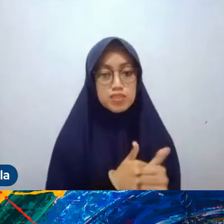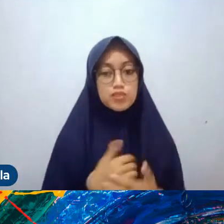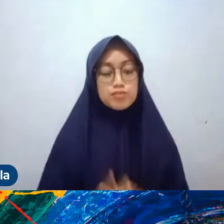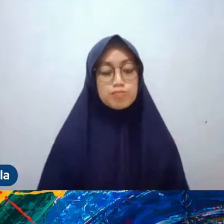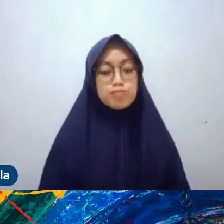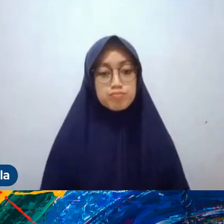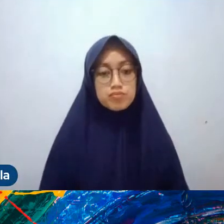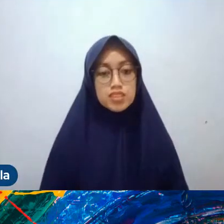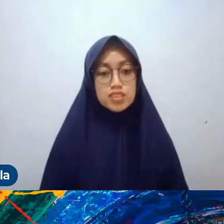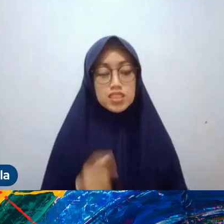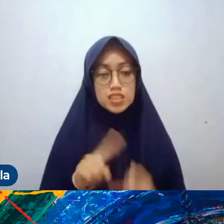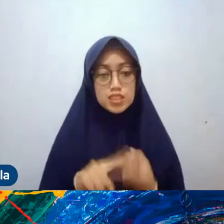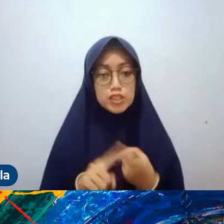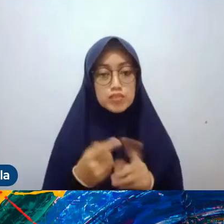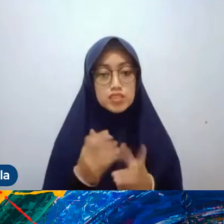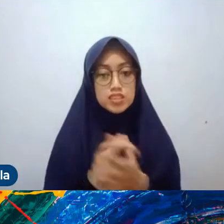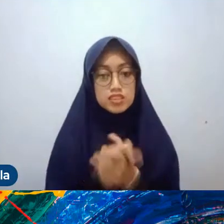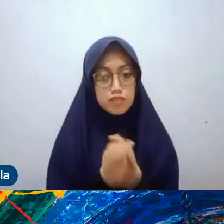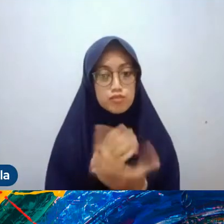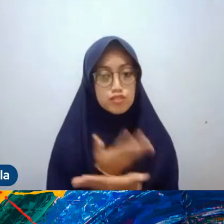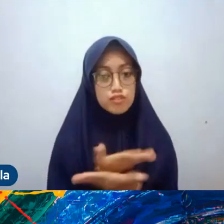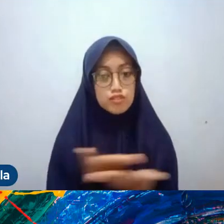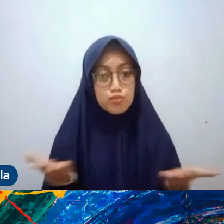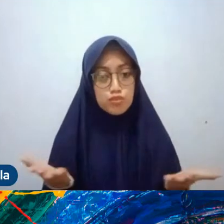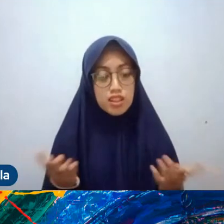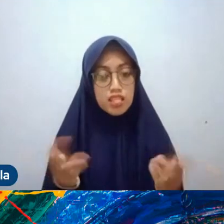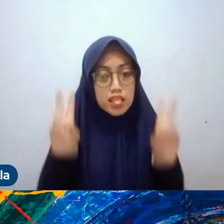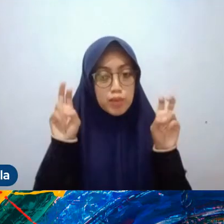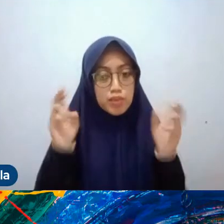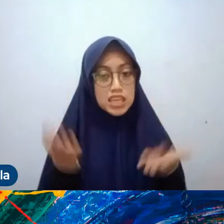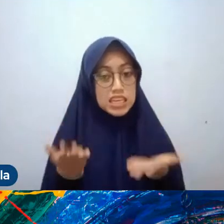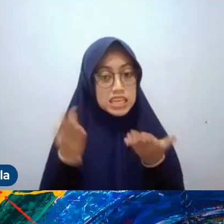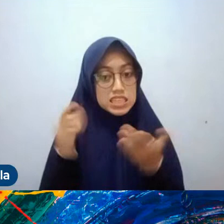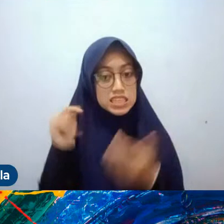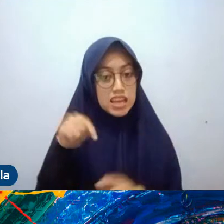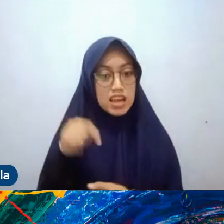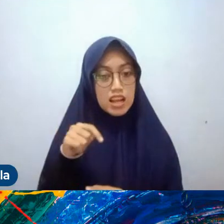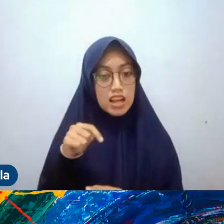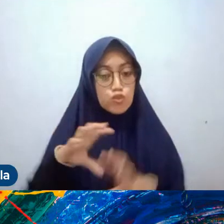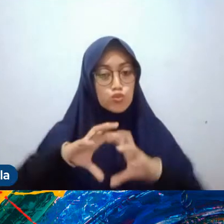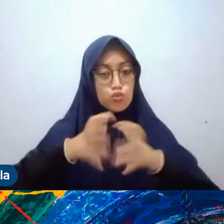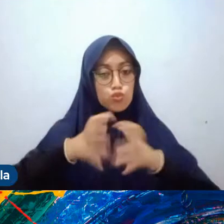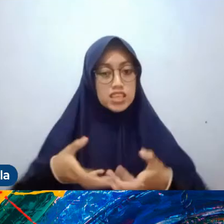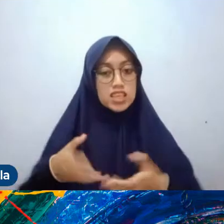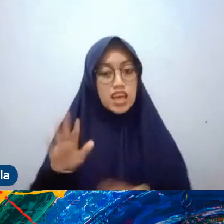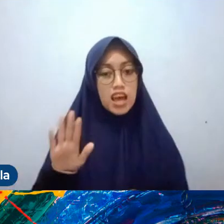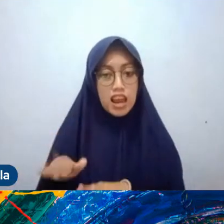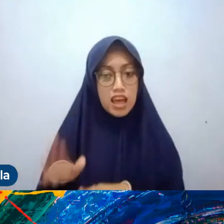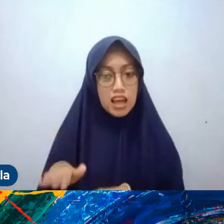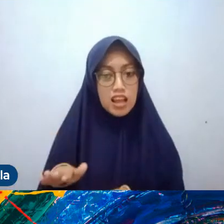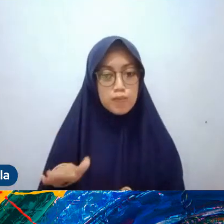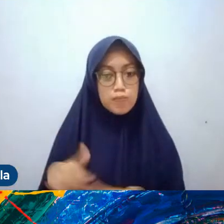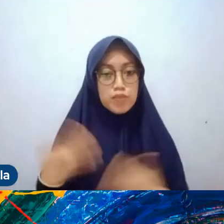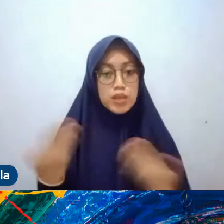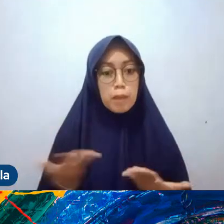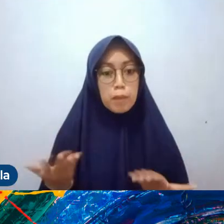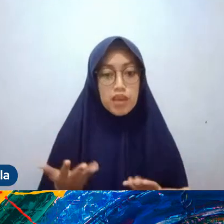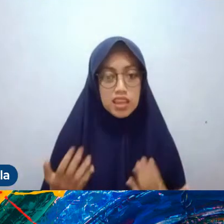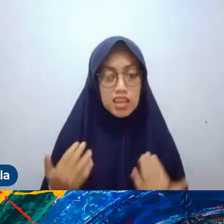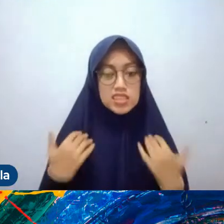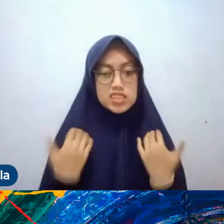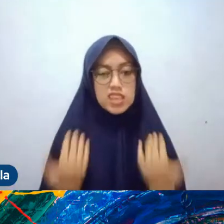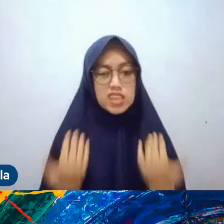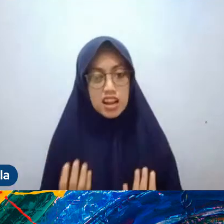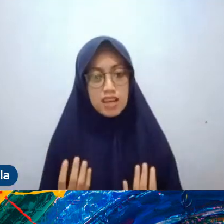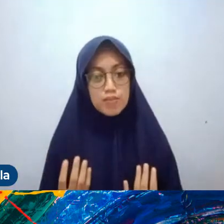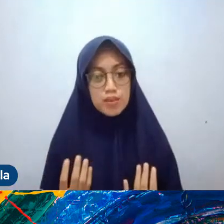Sahabat luar biasa, tema yang diangkat minggu ini adalah dunia anak. Bagaimana cara mengajar